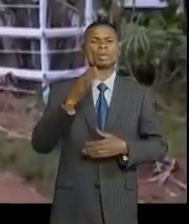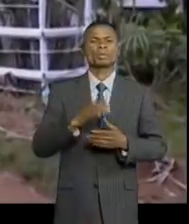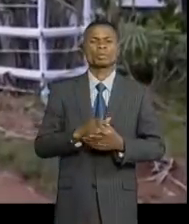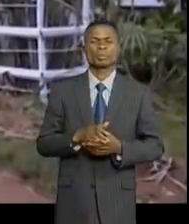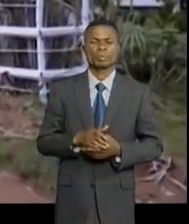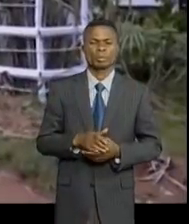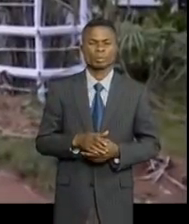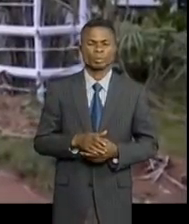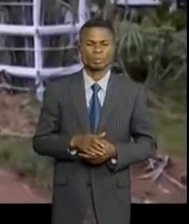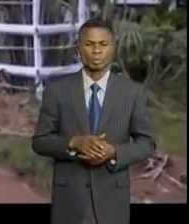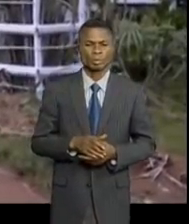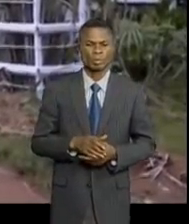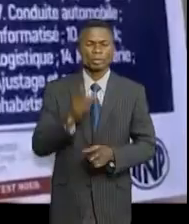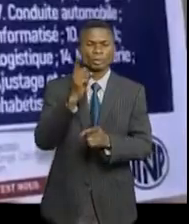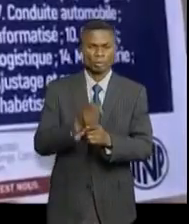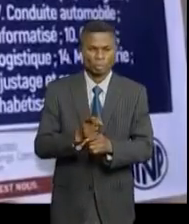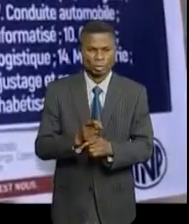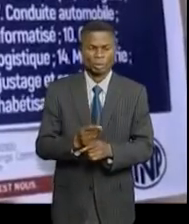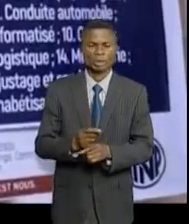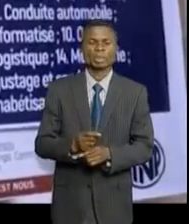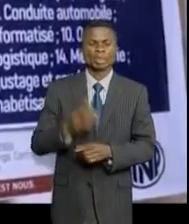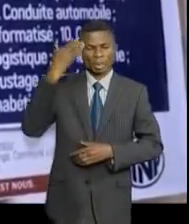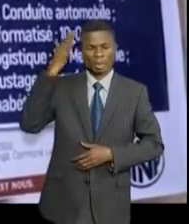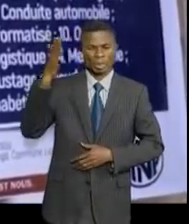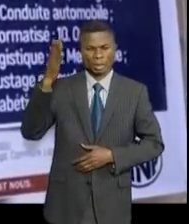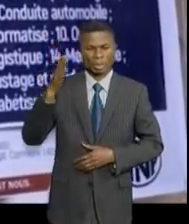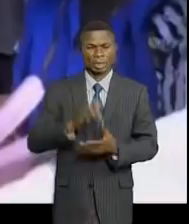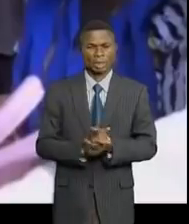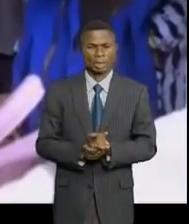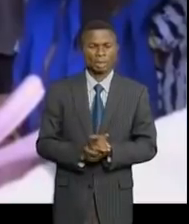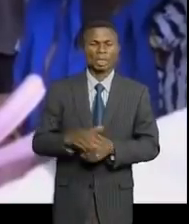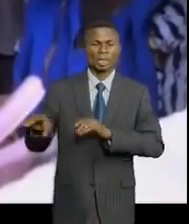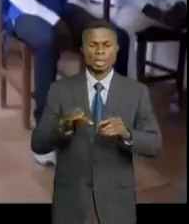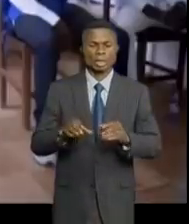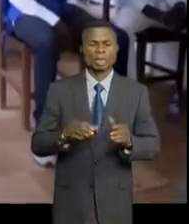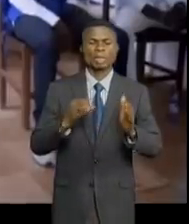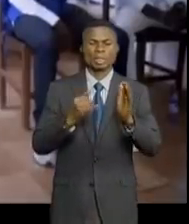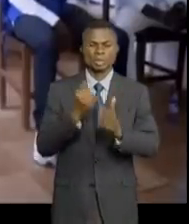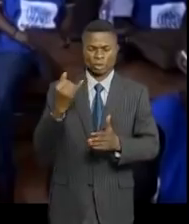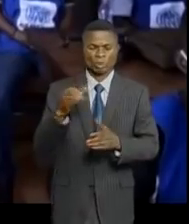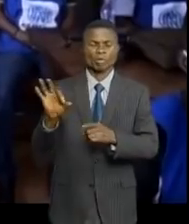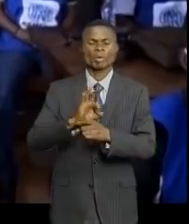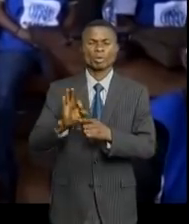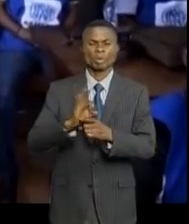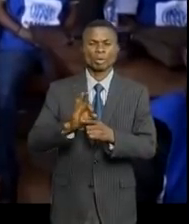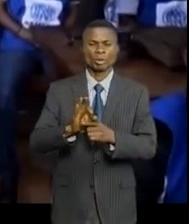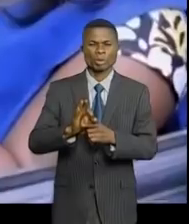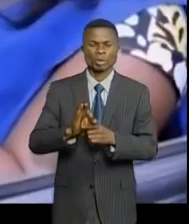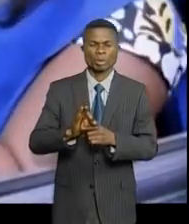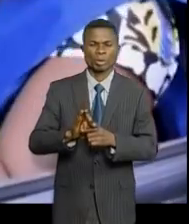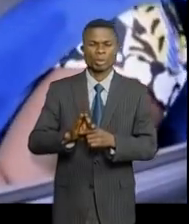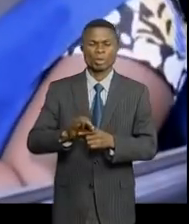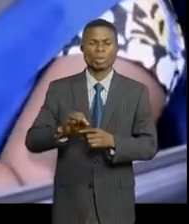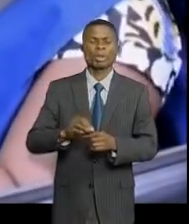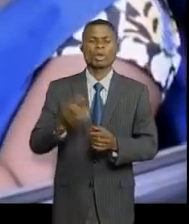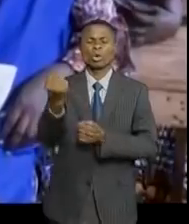la province de Soubangui, précisément à Guébena, son chef-lieu, les rideaux sont tombés hier à la 6e édition de formation dans la filière de la conduite